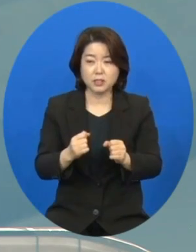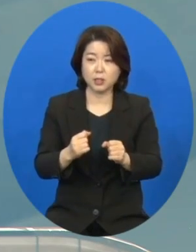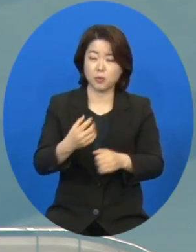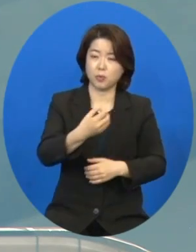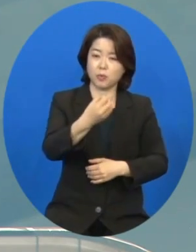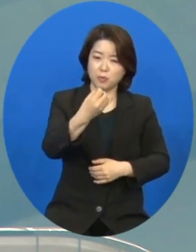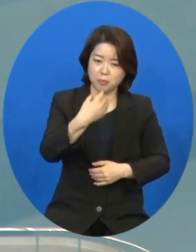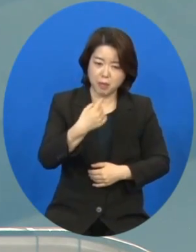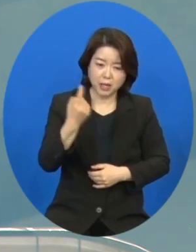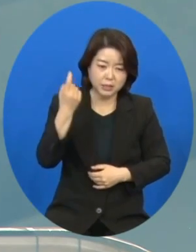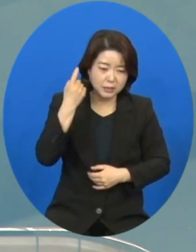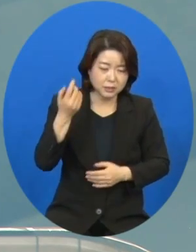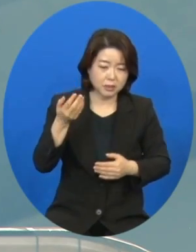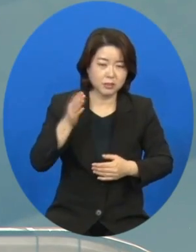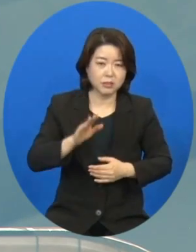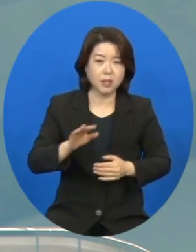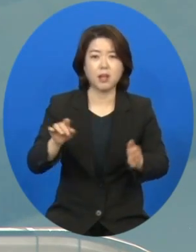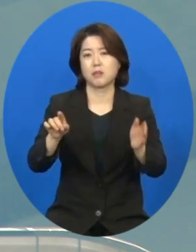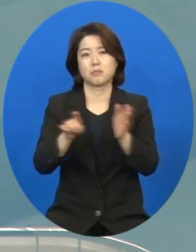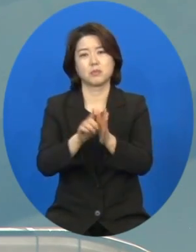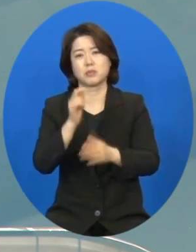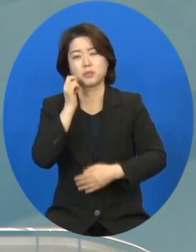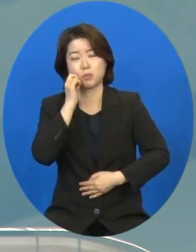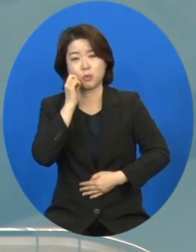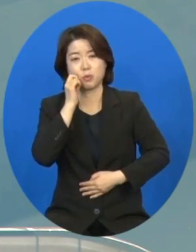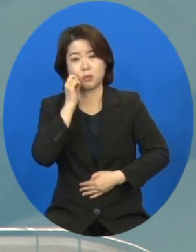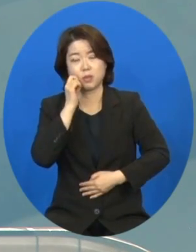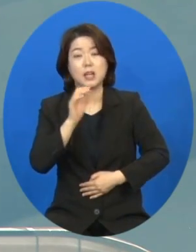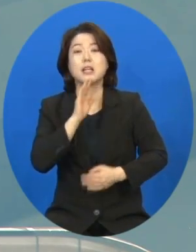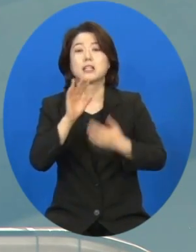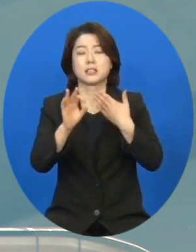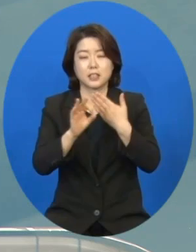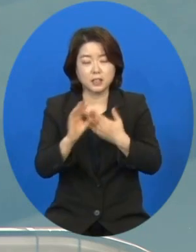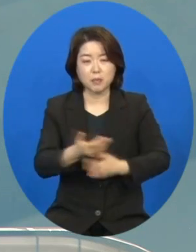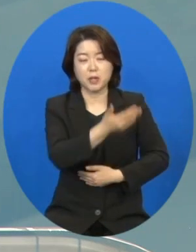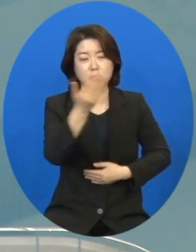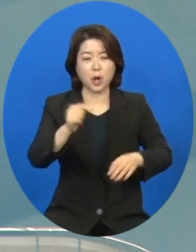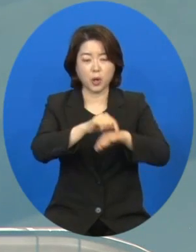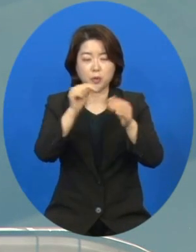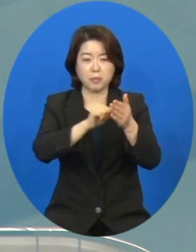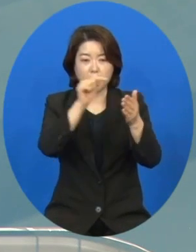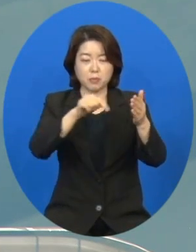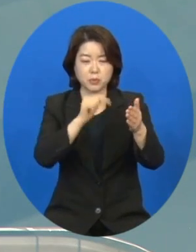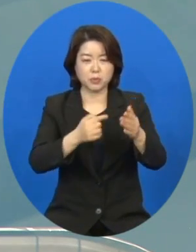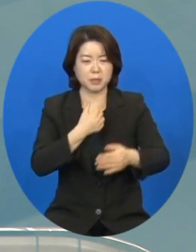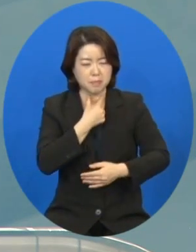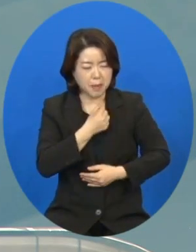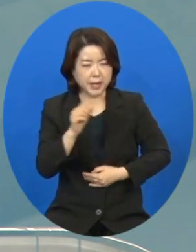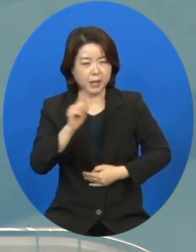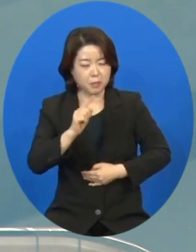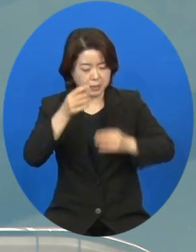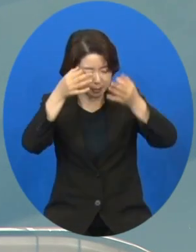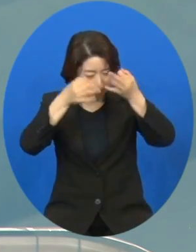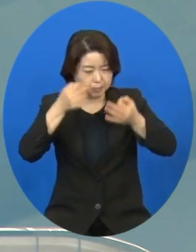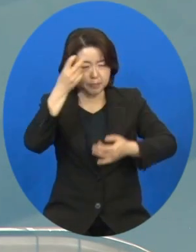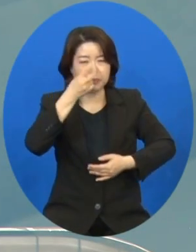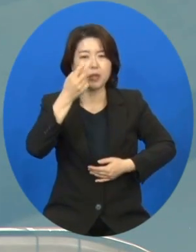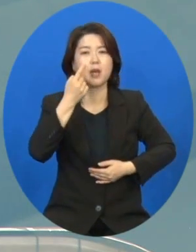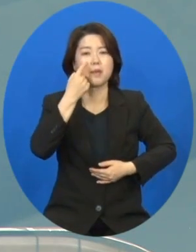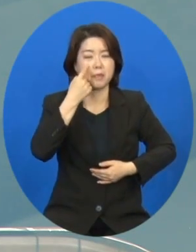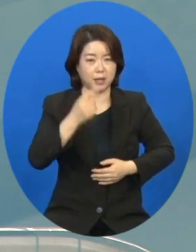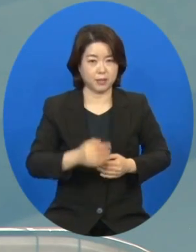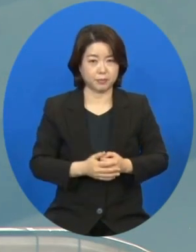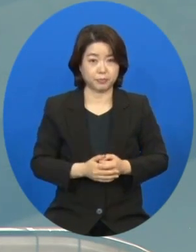않습니다. 그렇다면 여러분의 마음의 갈망이 뭔지를 한번 점검해 봐야 됩니다. 어느 수도원의